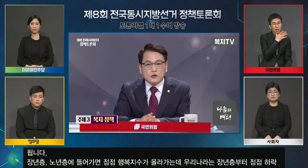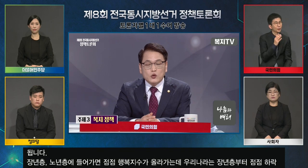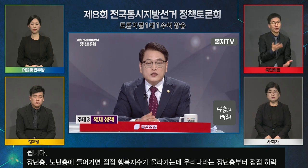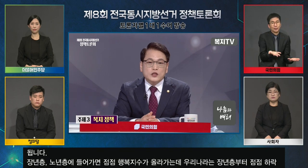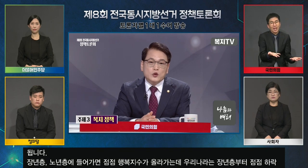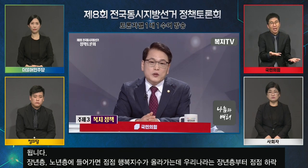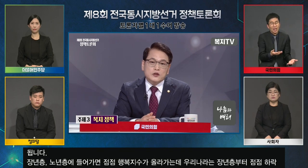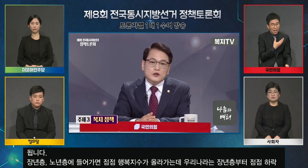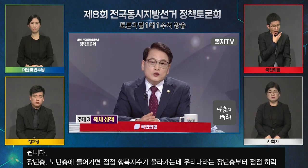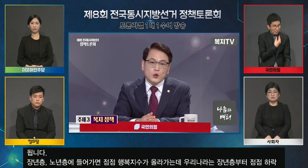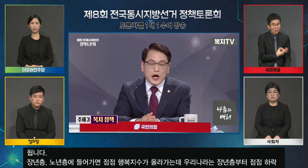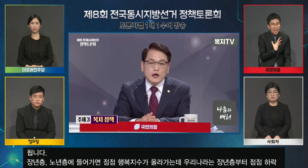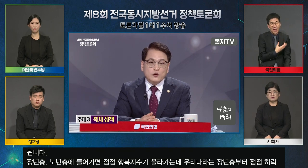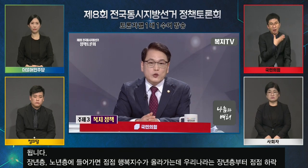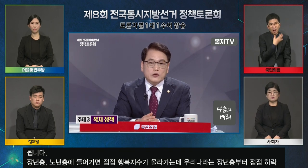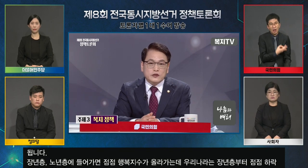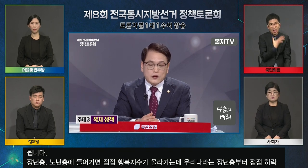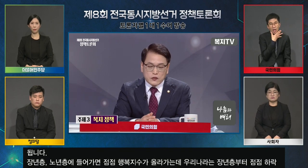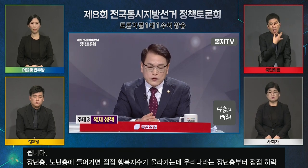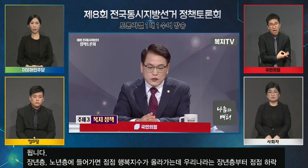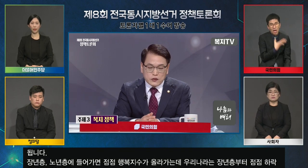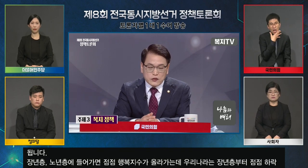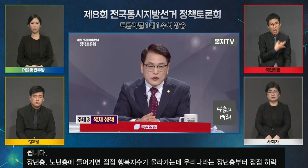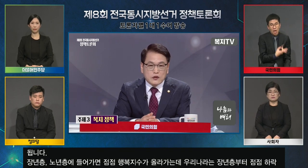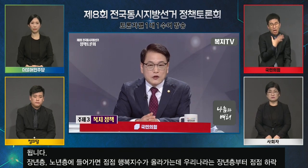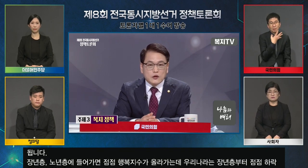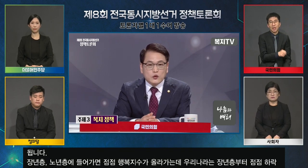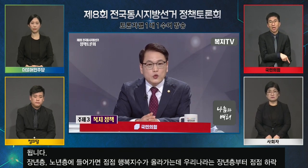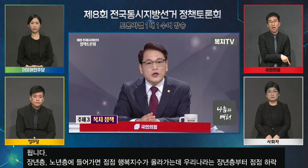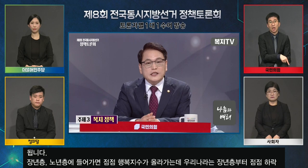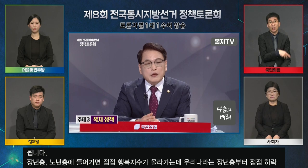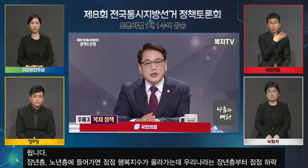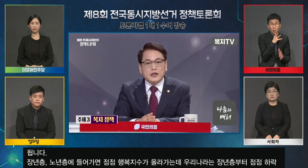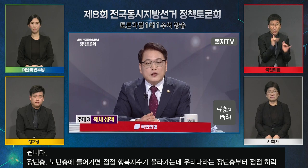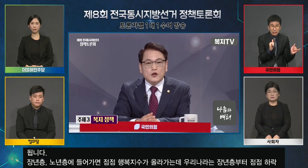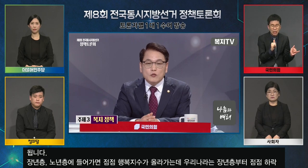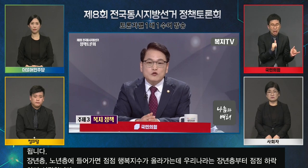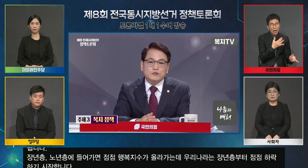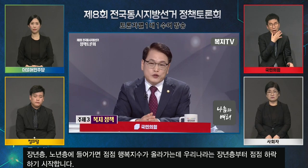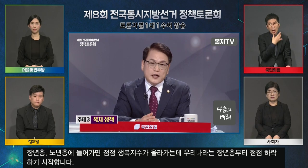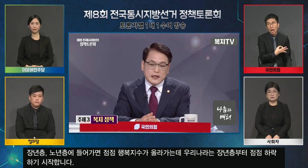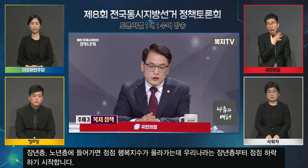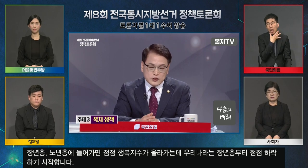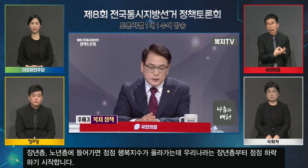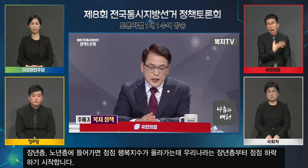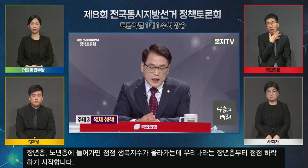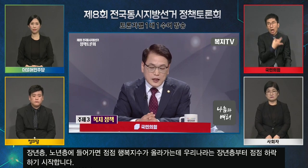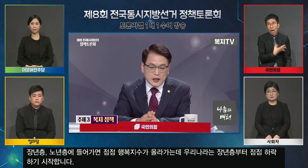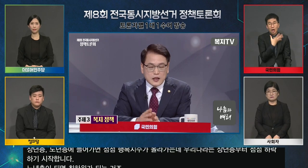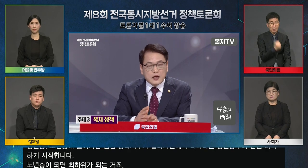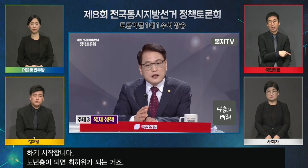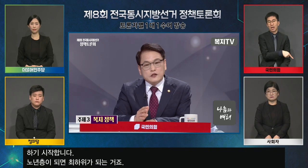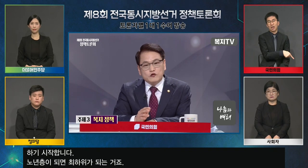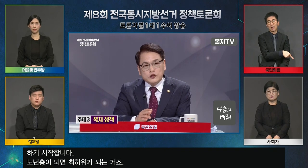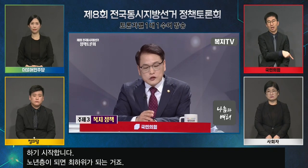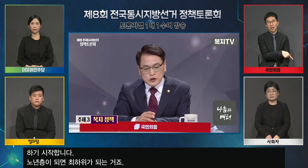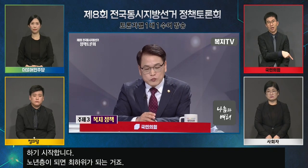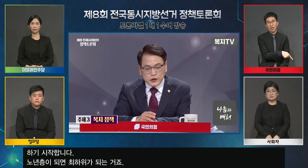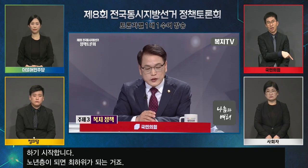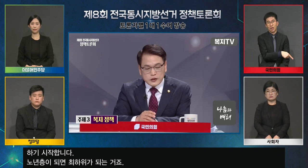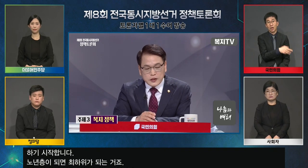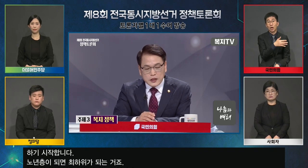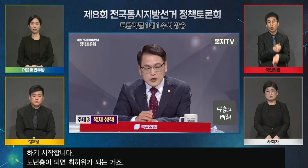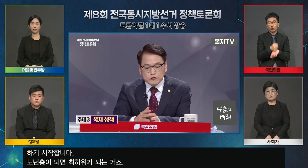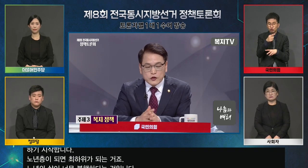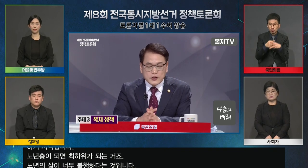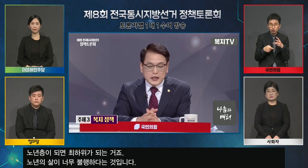노년층이 되면 최하위로 뛰는 거죠. 노년의 삶이 너무 불행하다는 것입니다. 그래서 윤석열